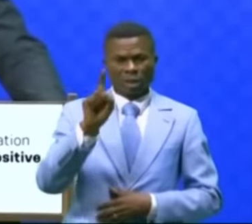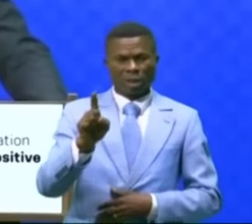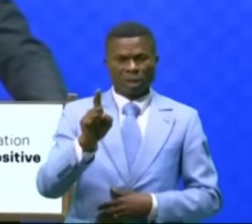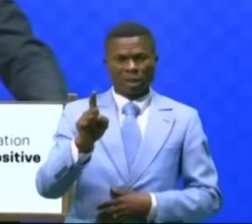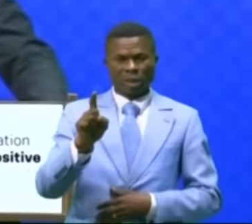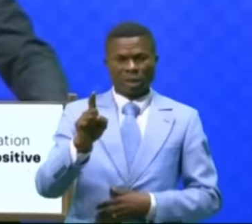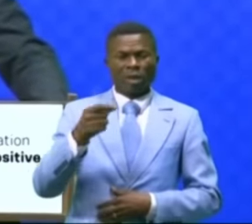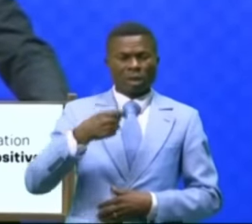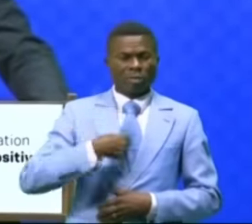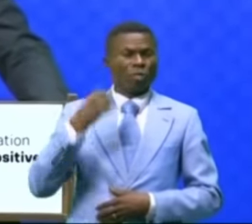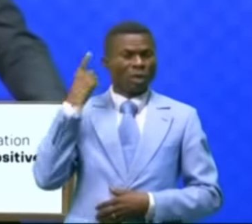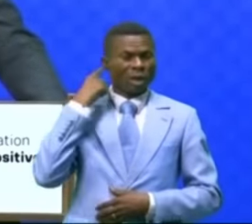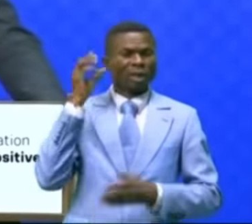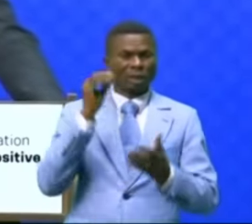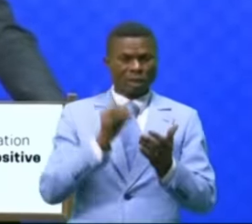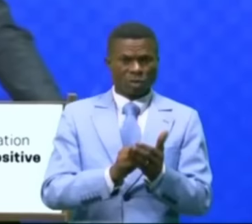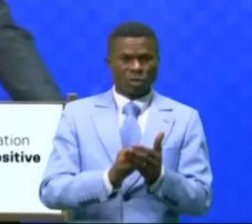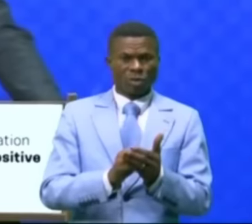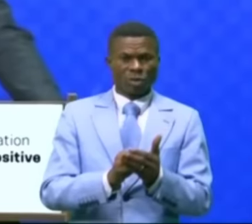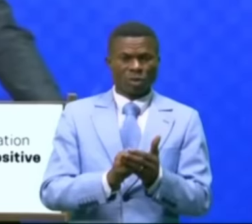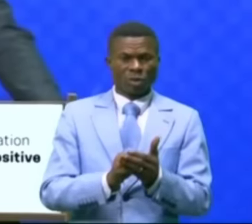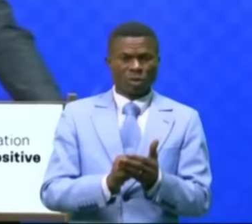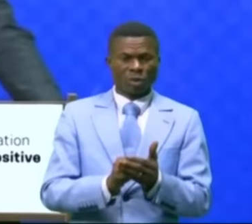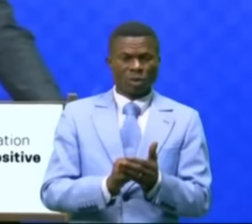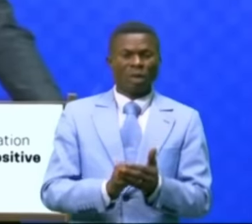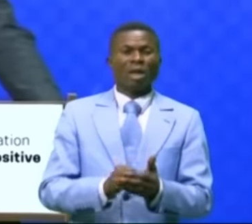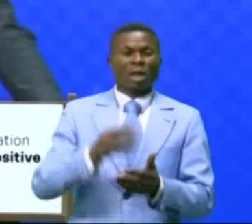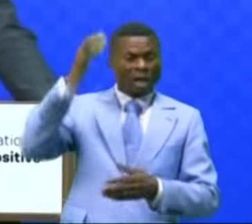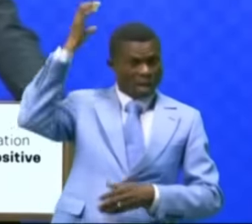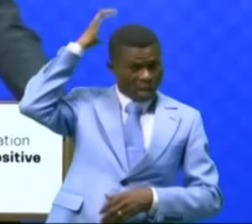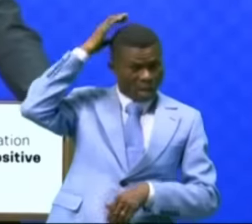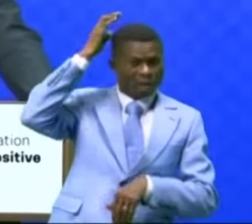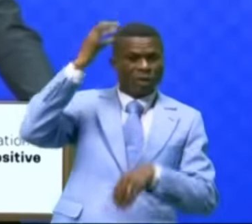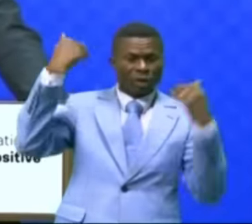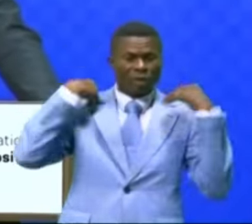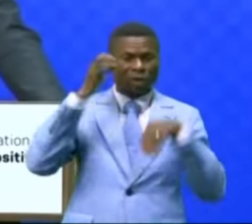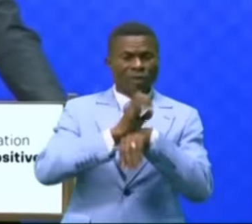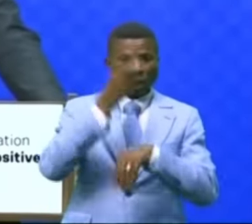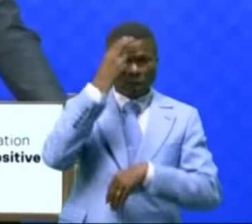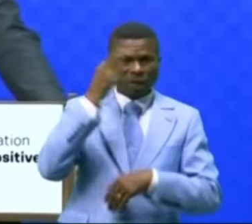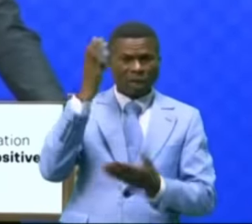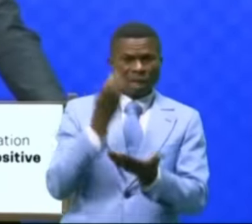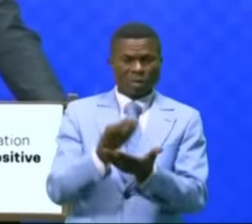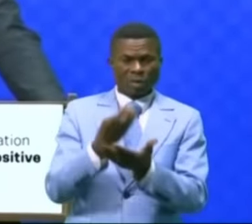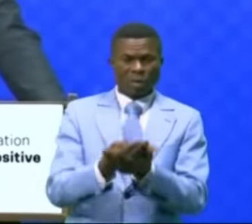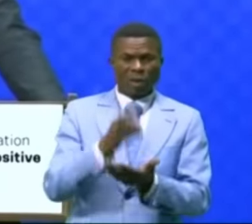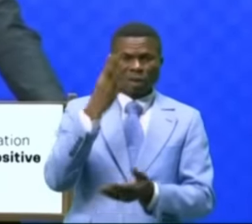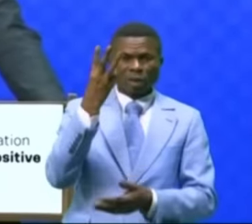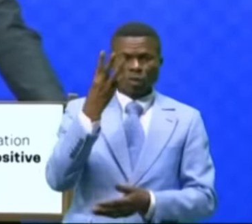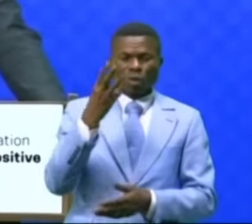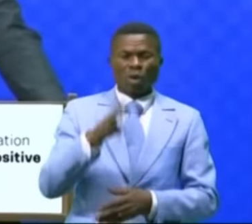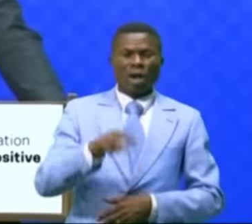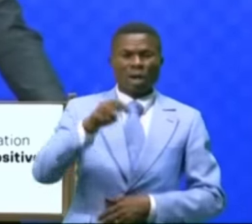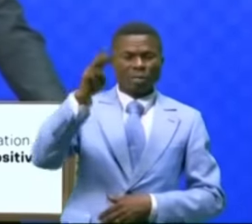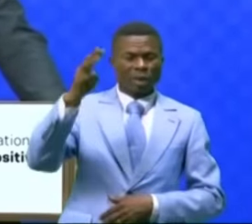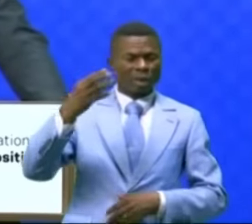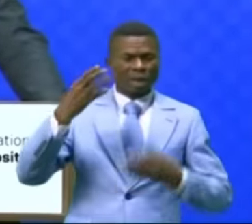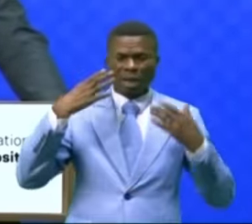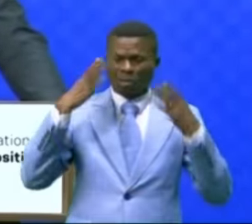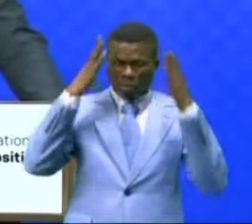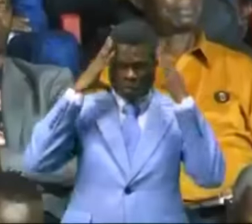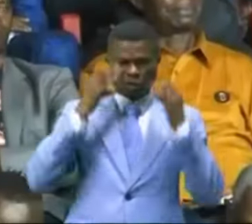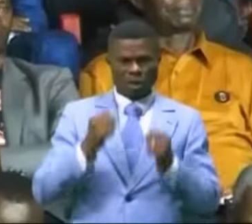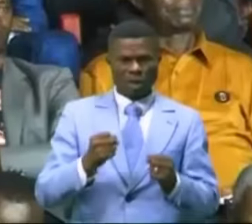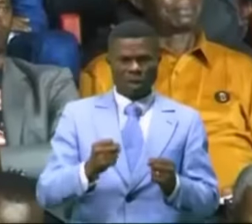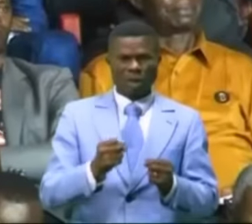J'ai aussi entendu, toujours le cardinal, dire qu'on a un budget d'à peine 3 milliards. Je suis désolé, mais qui est-ce qui